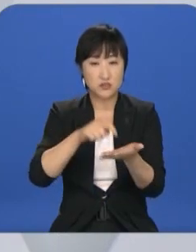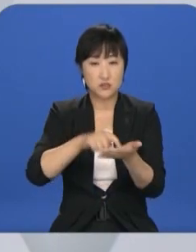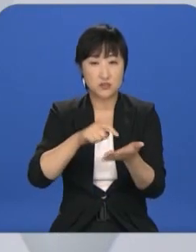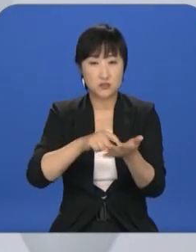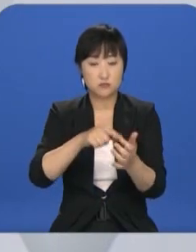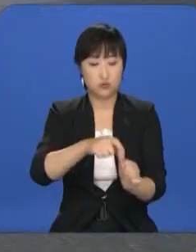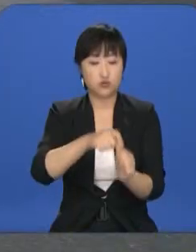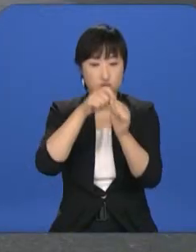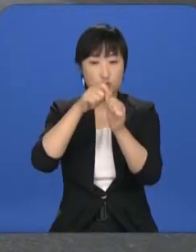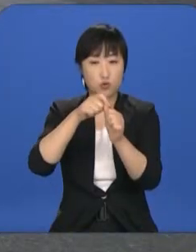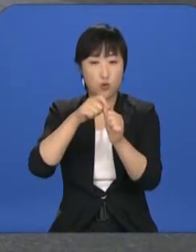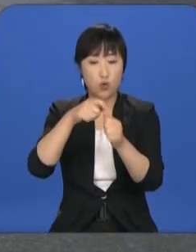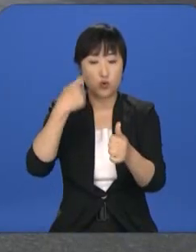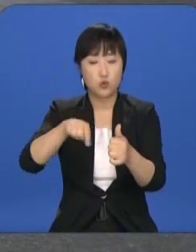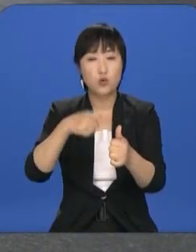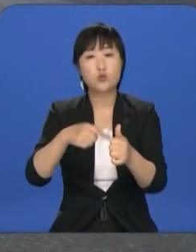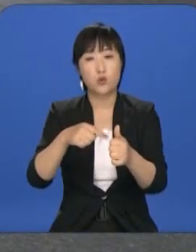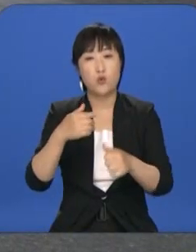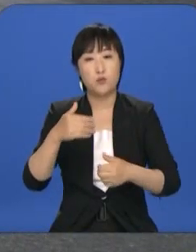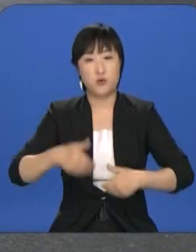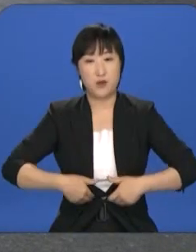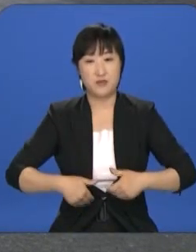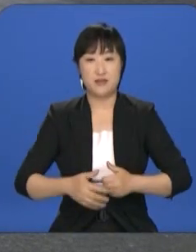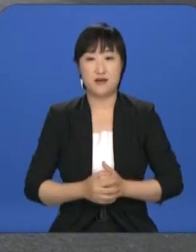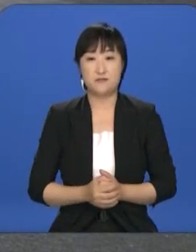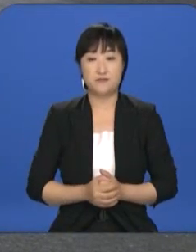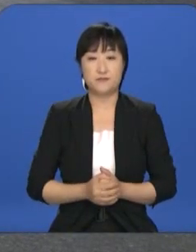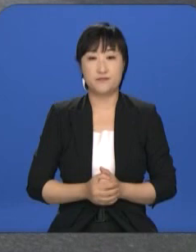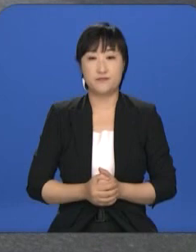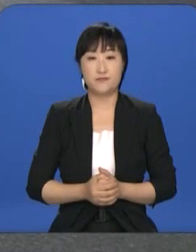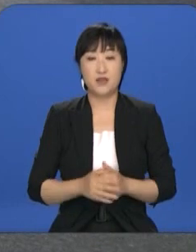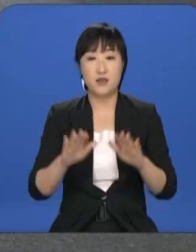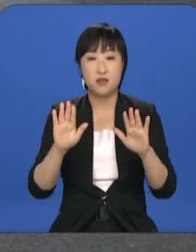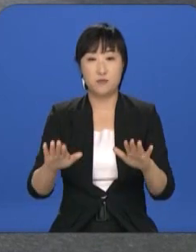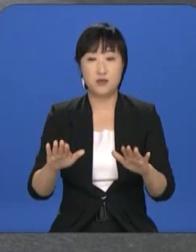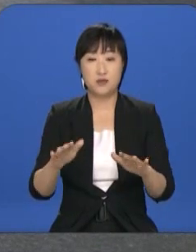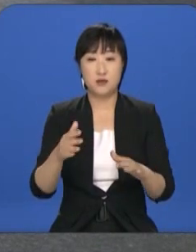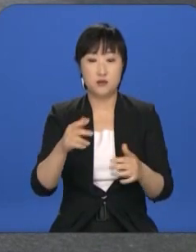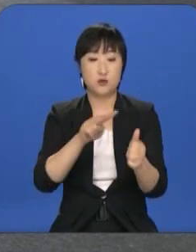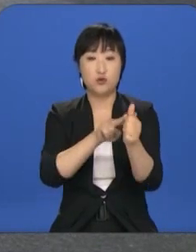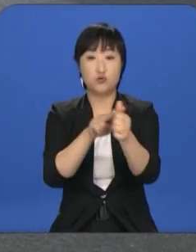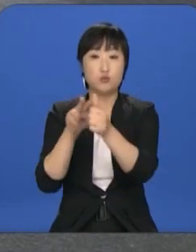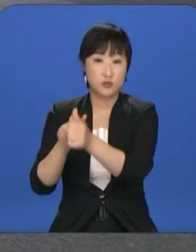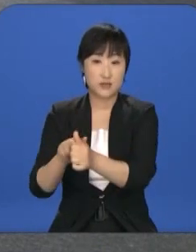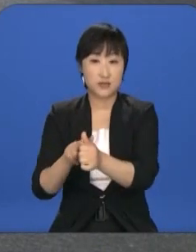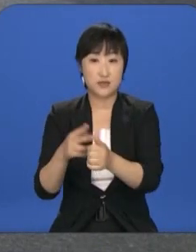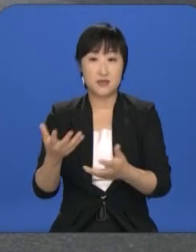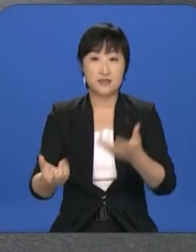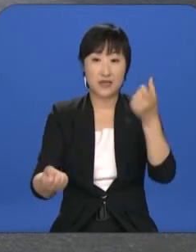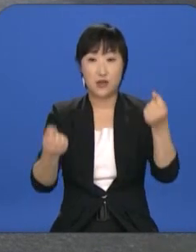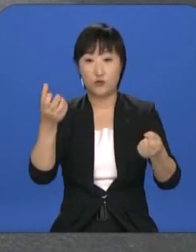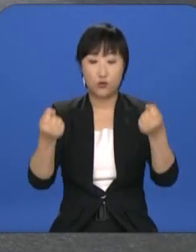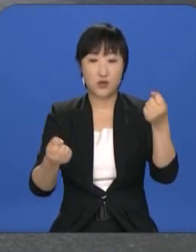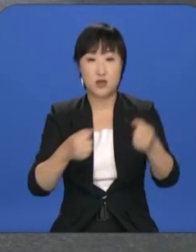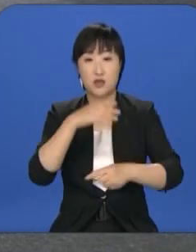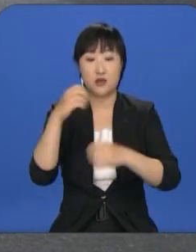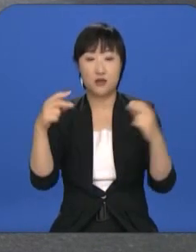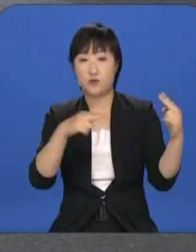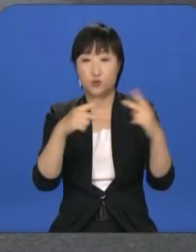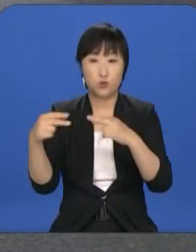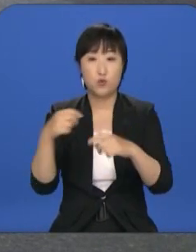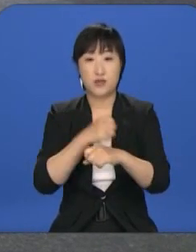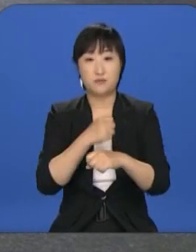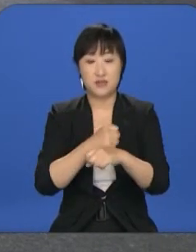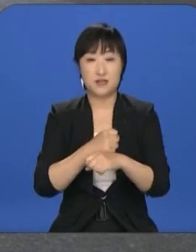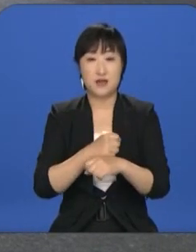구조 교육을 활성화할 생각입니다. 네, 이번에는 후보자들의 주도로 자유로운 토론 시간을 가져보도록 하겠습니다. 각